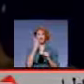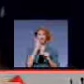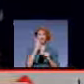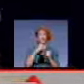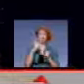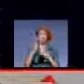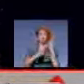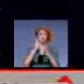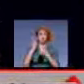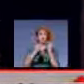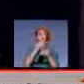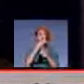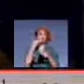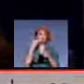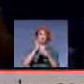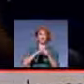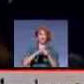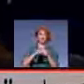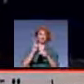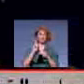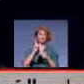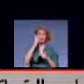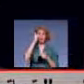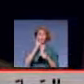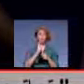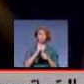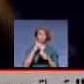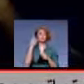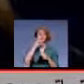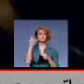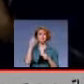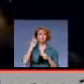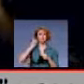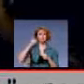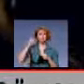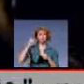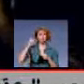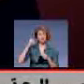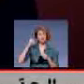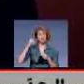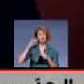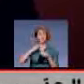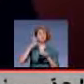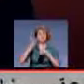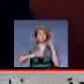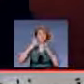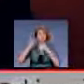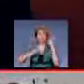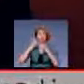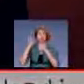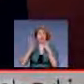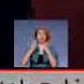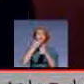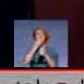تمام يعني بدا بعد كده كل اول شهر عربي كل اول شهر عربي كان الاول في الاخر يوم 25 تمام بعد رمضان بدا بعد